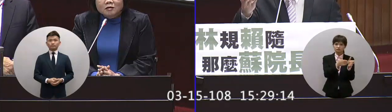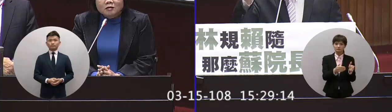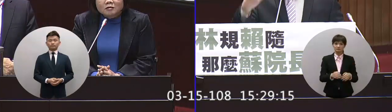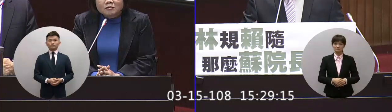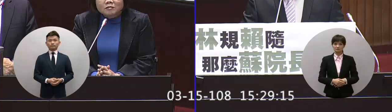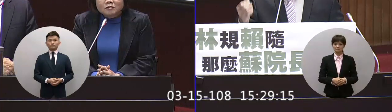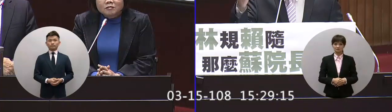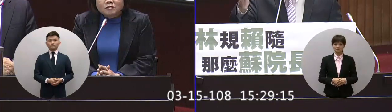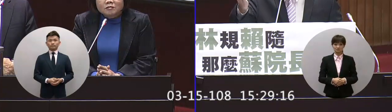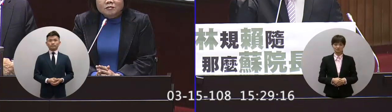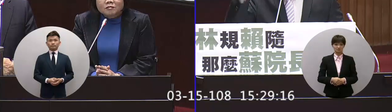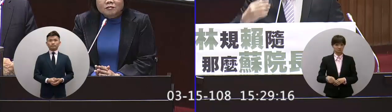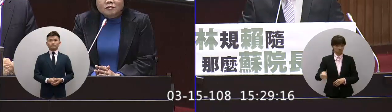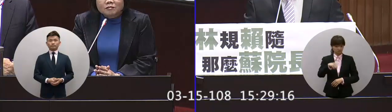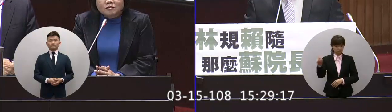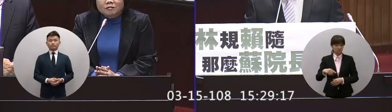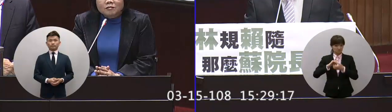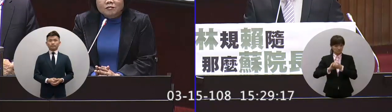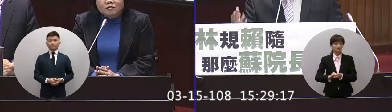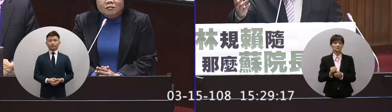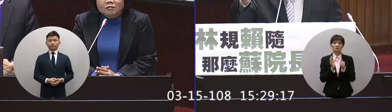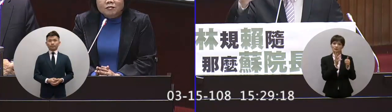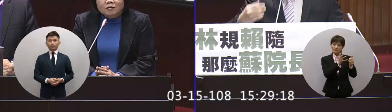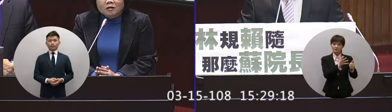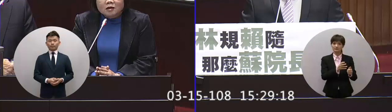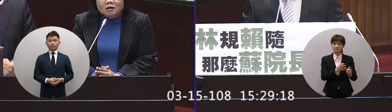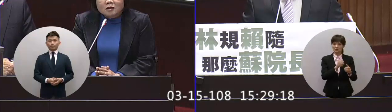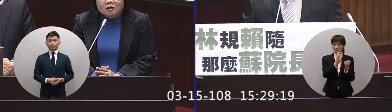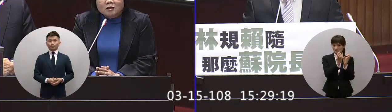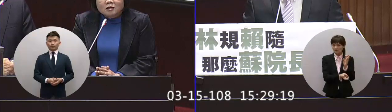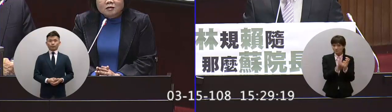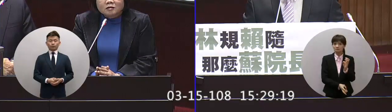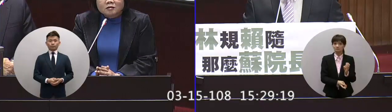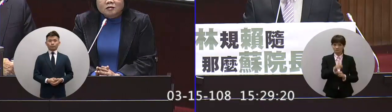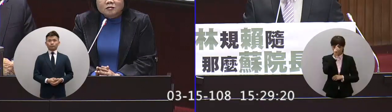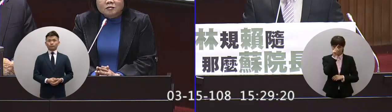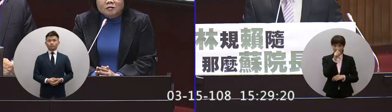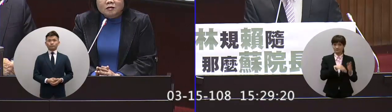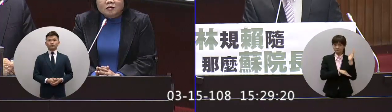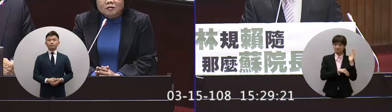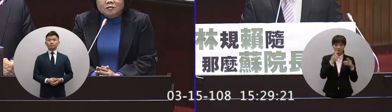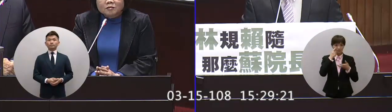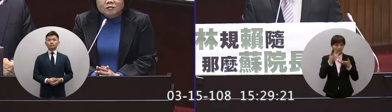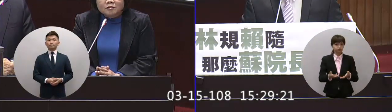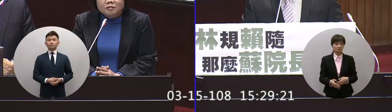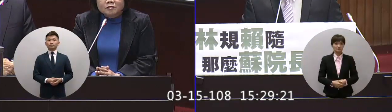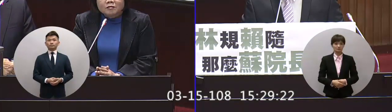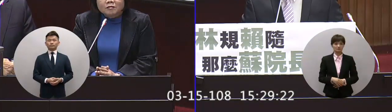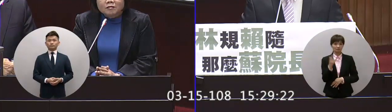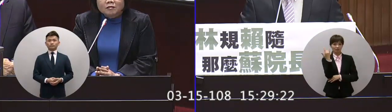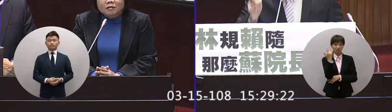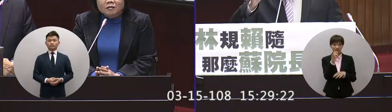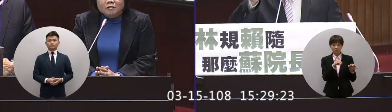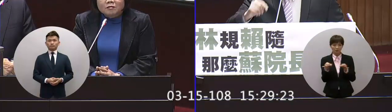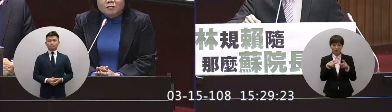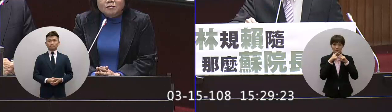他们的相关的诉求会再次希望说社界跟社会跟政府能够重视，那迟迟得不到答案可以